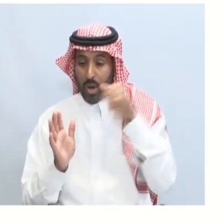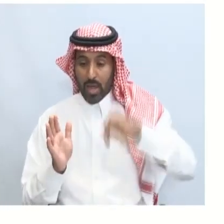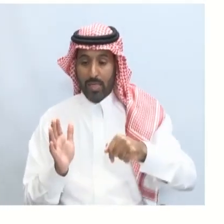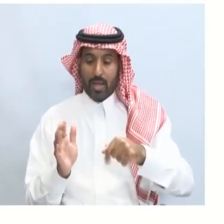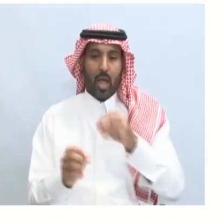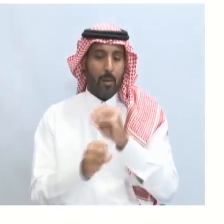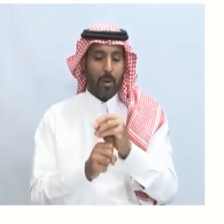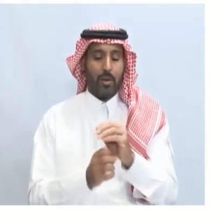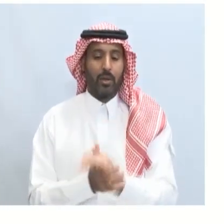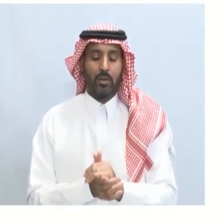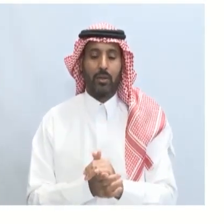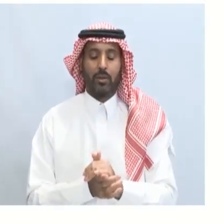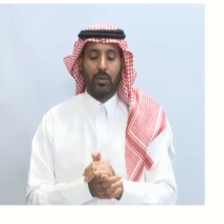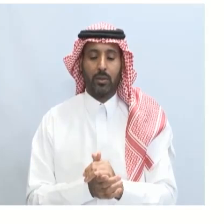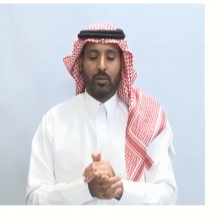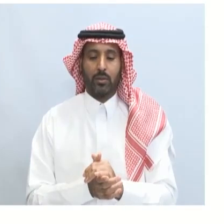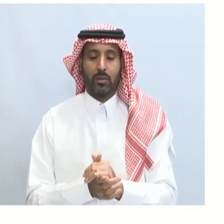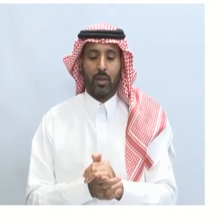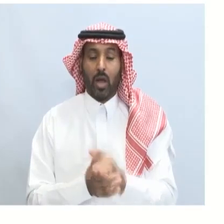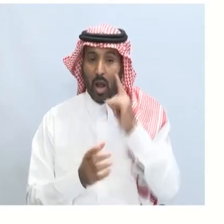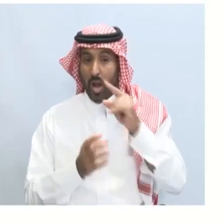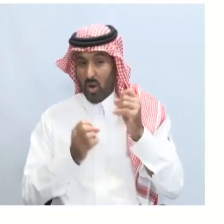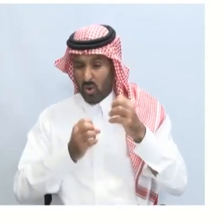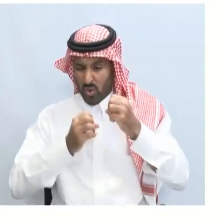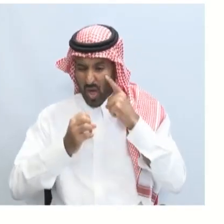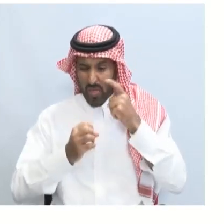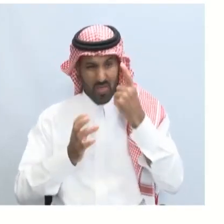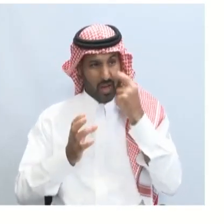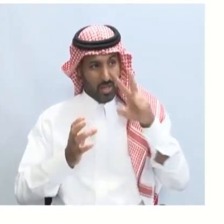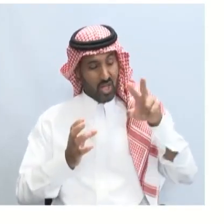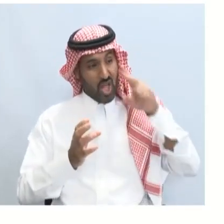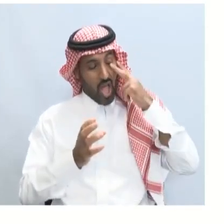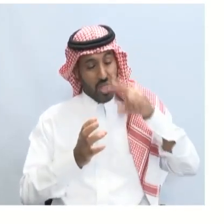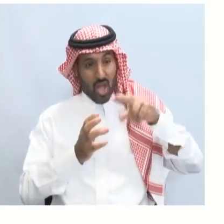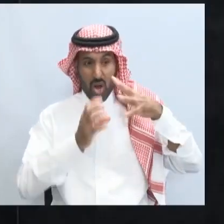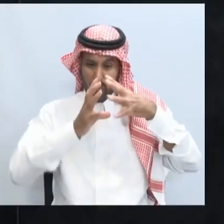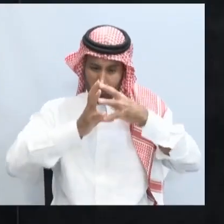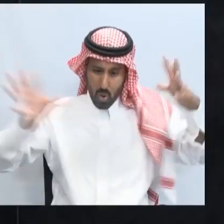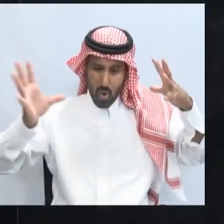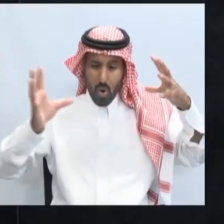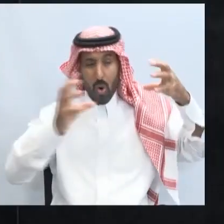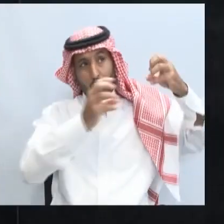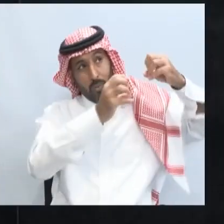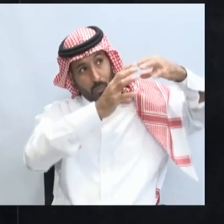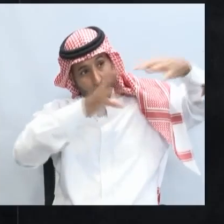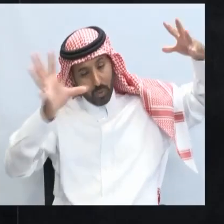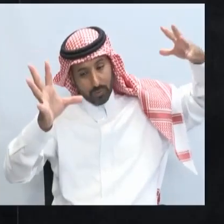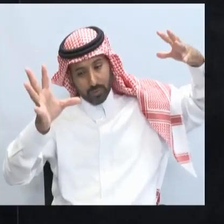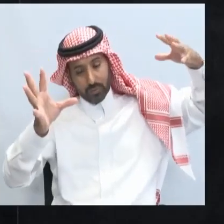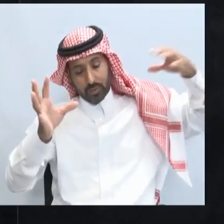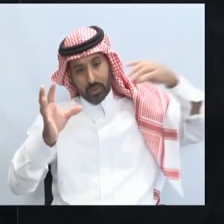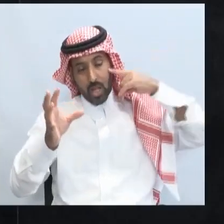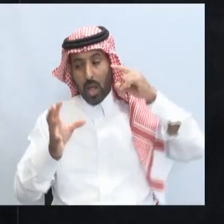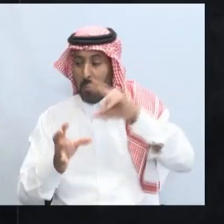نتطرق الى الانفجار او نظريه الانفجار العظيم والتي بعض